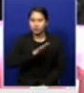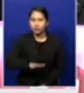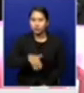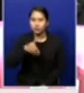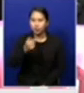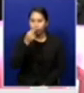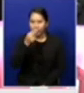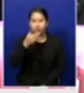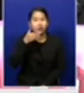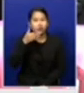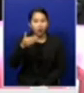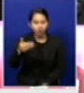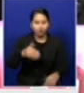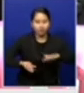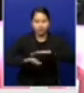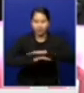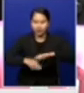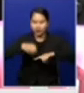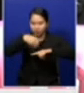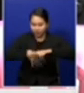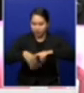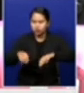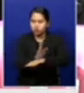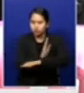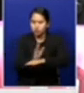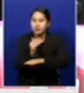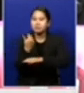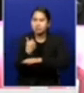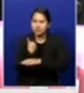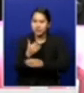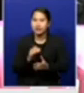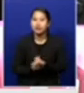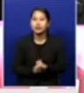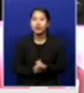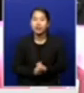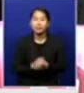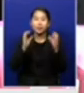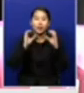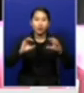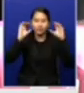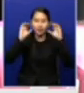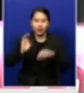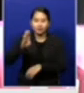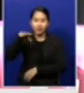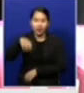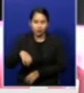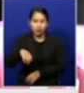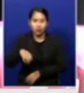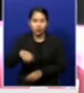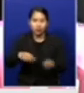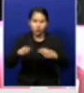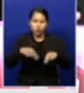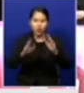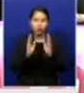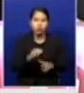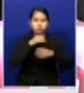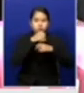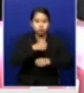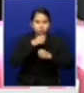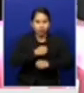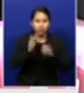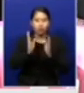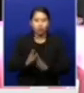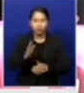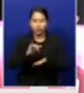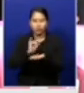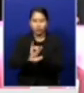ลอดเรามีพื้นฐานและโครงสร้างธุรกิจนี้อยู่แล้วการทั้งภาครัฐและเอกชนเรามีพยาบาลดูแลผู้สูงอายุและผู้ป่วยผู้มาดูแลพักฟื้นต